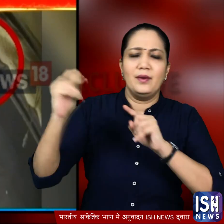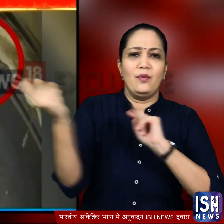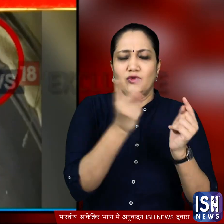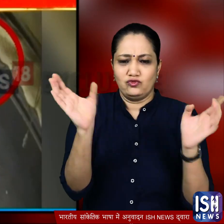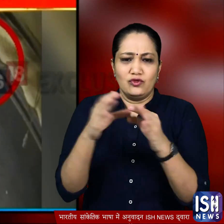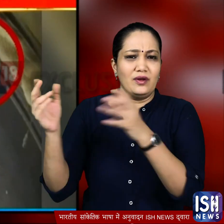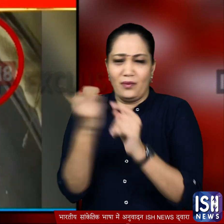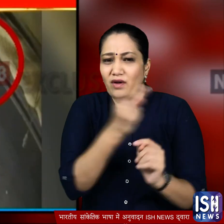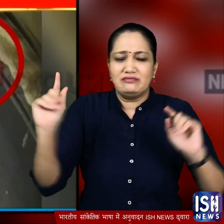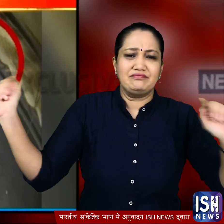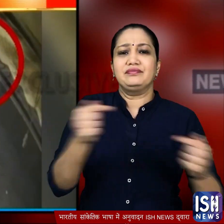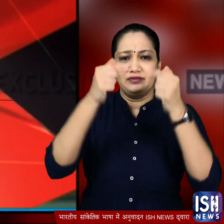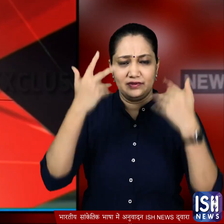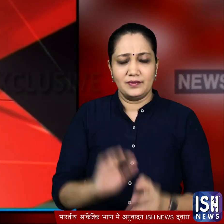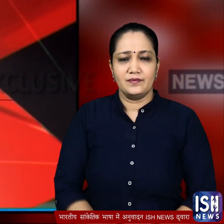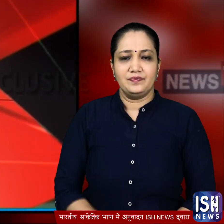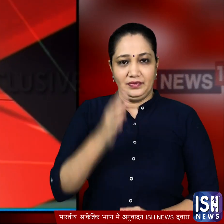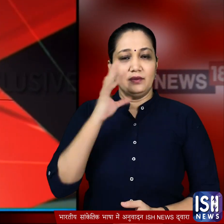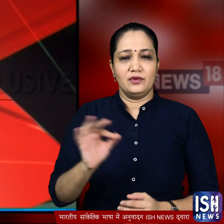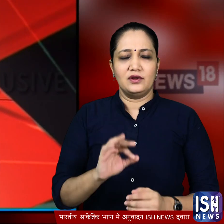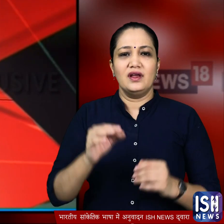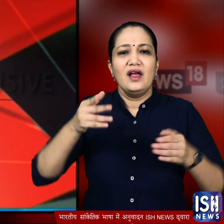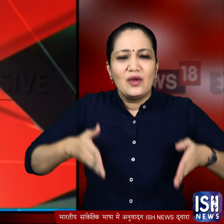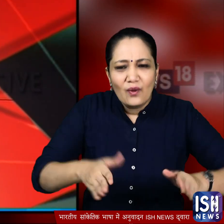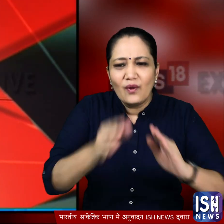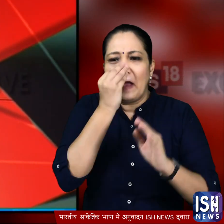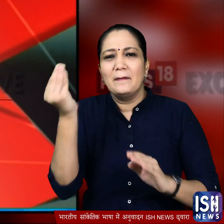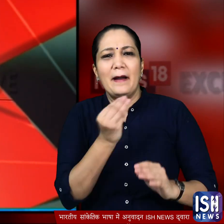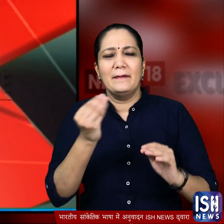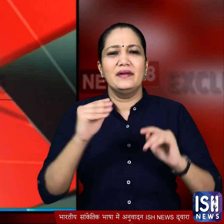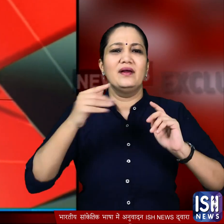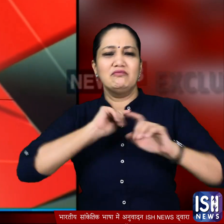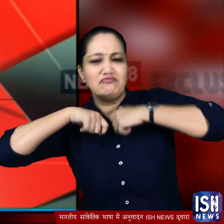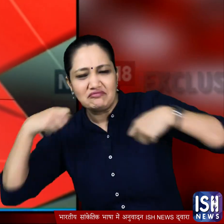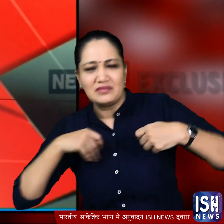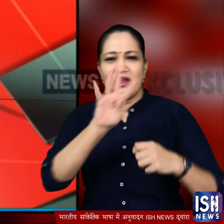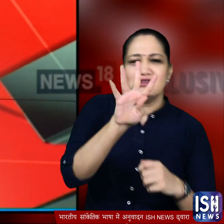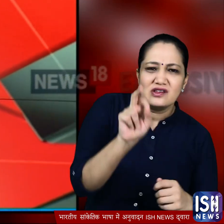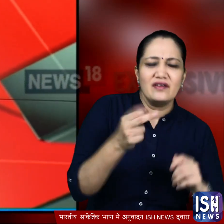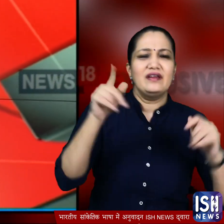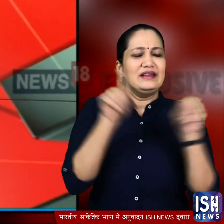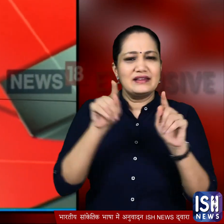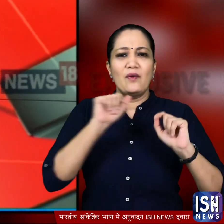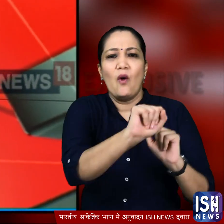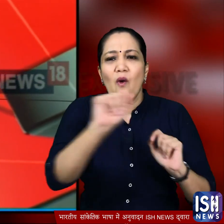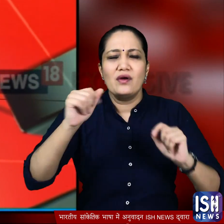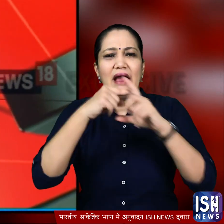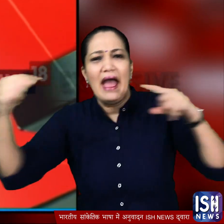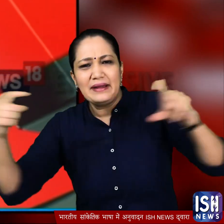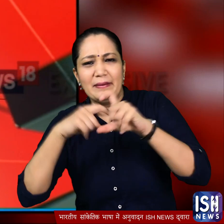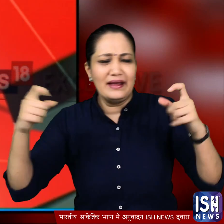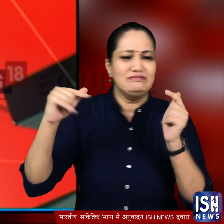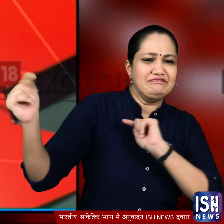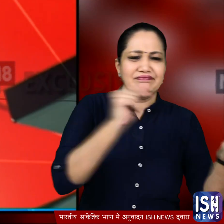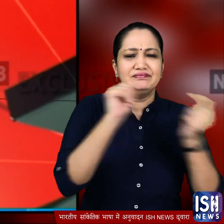पर दोनों के बीच विवाद हुआ था। सौभाग्य की बात यह कि गली मोहल्लों में पैदा हो रहे गुंडों और उनकी आपसी रंजिश ने हम सबकी